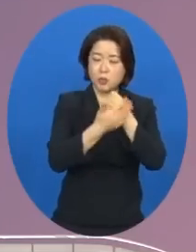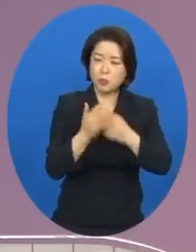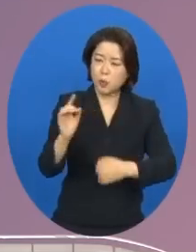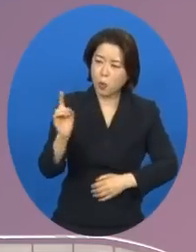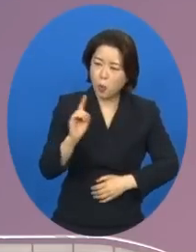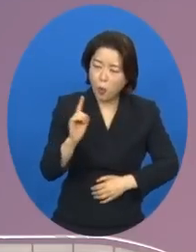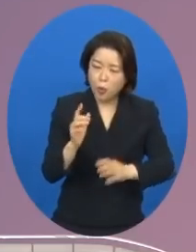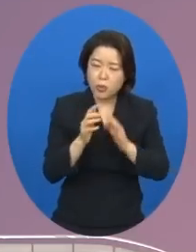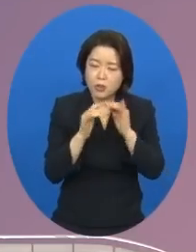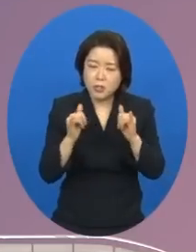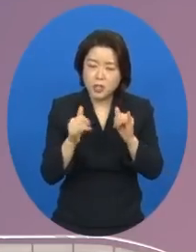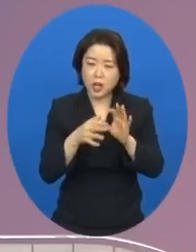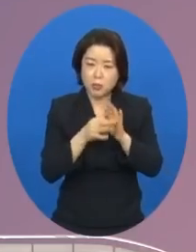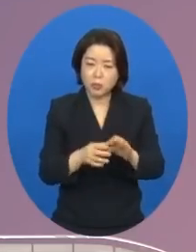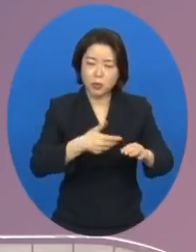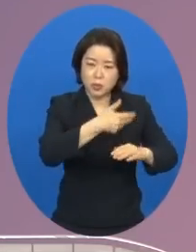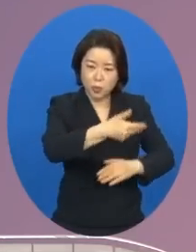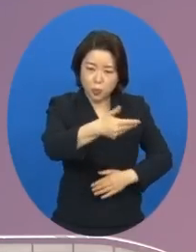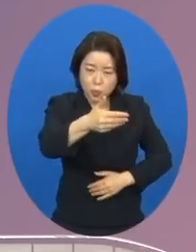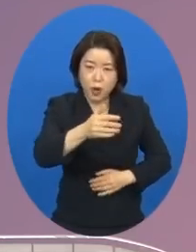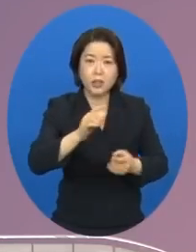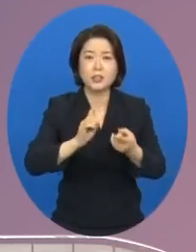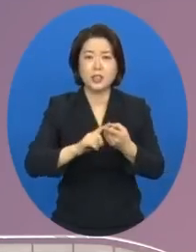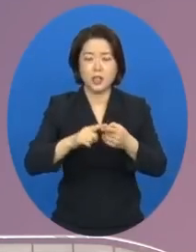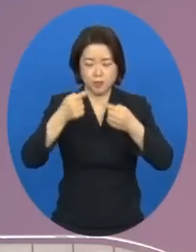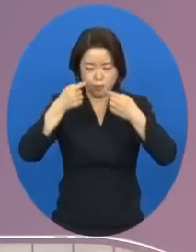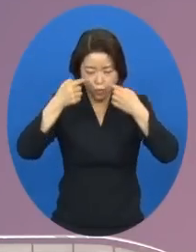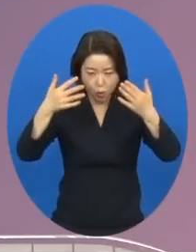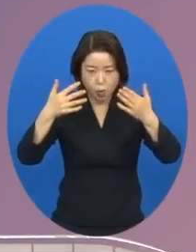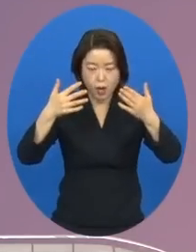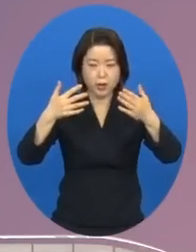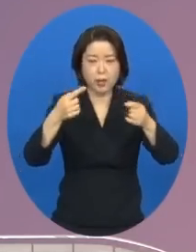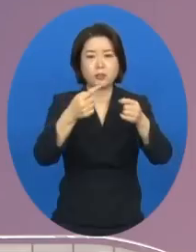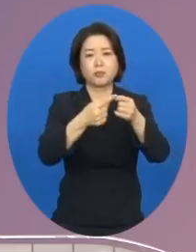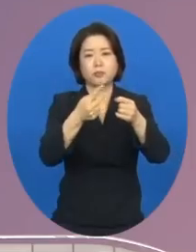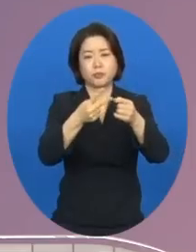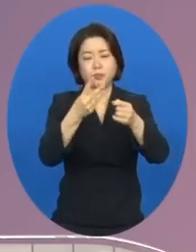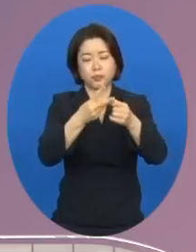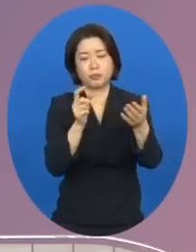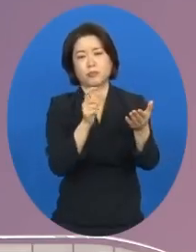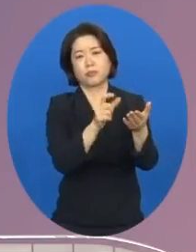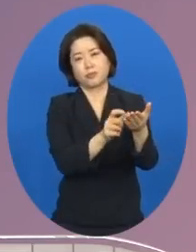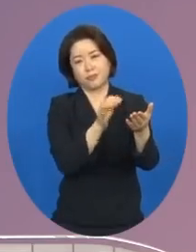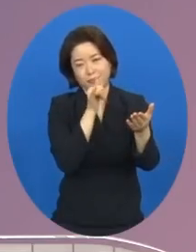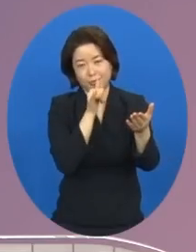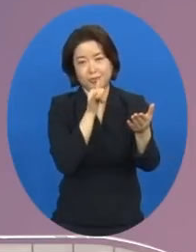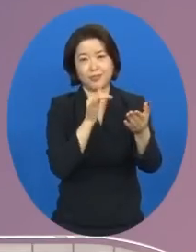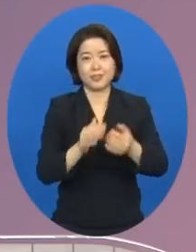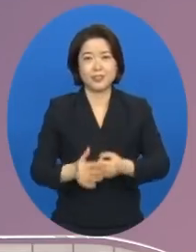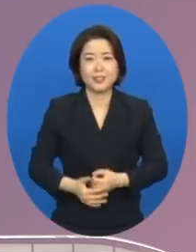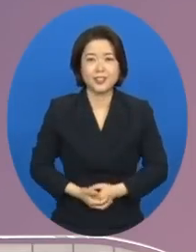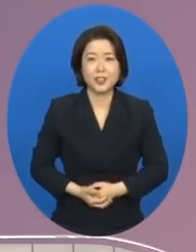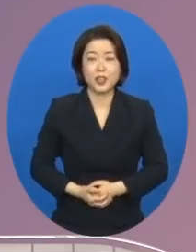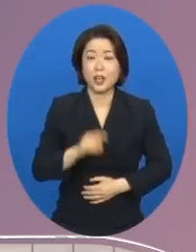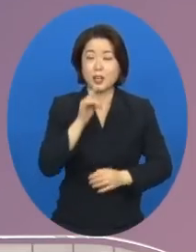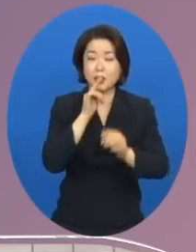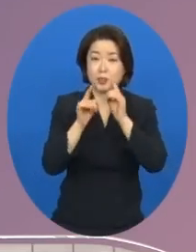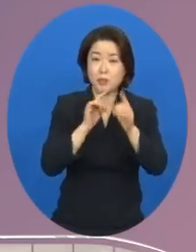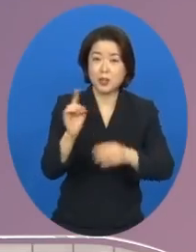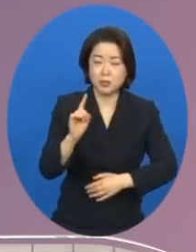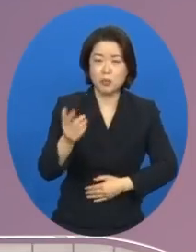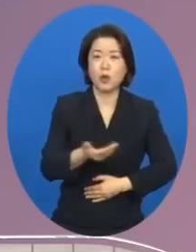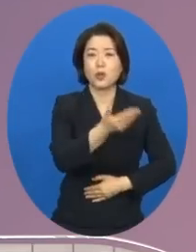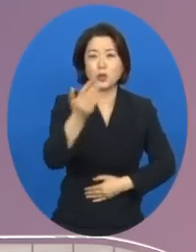어떤 사람을 통하여 흘러가는지를 정확하게 세 가지 말씀을 하고 있습니다. 이 말씀을